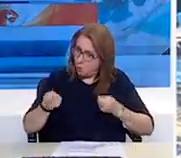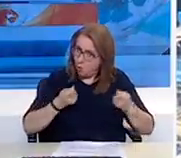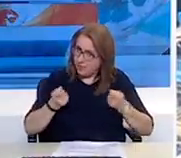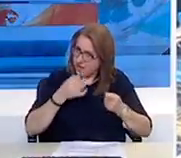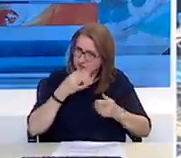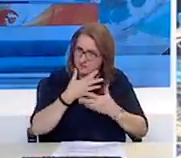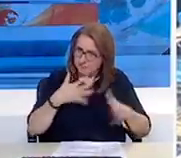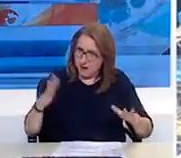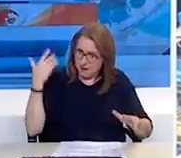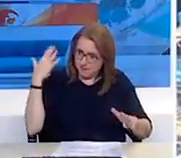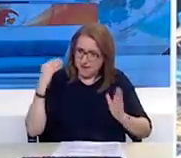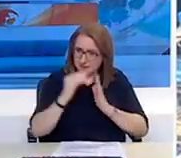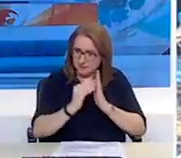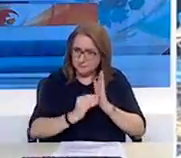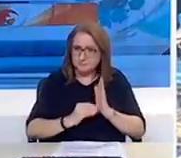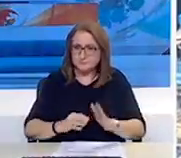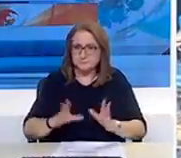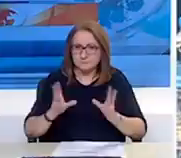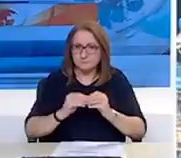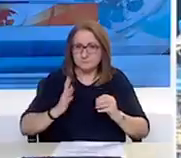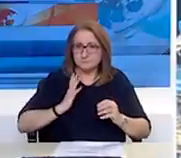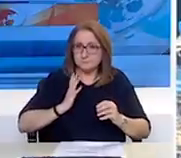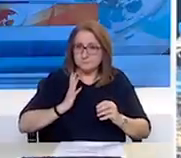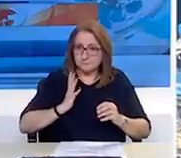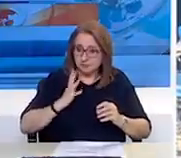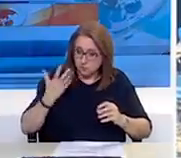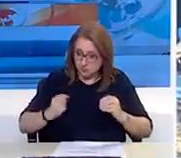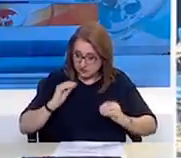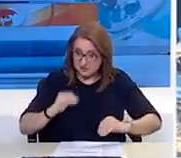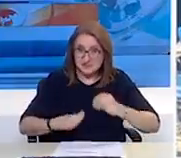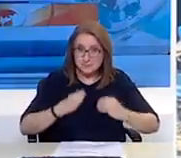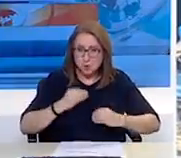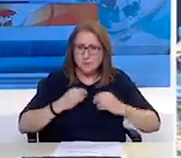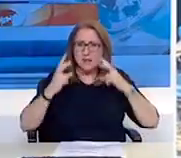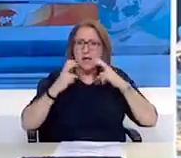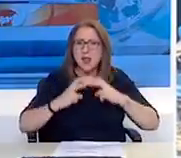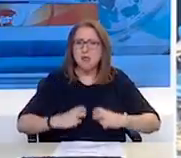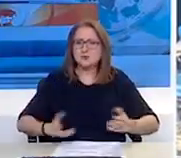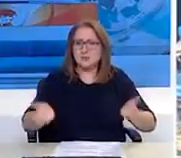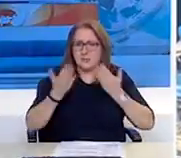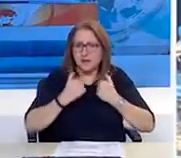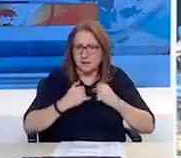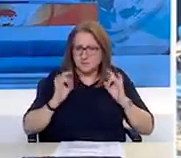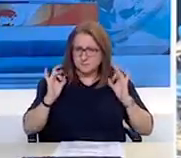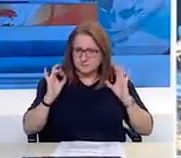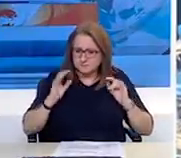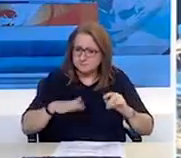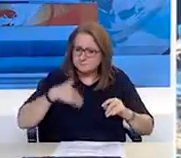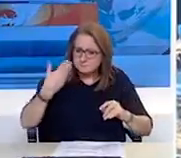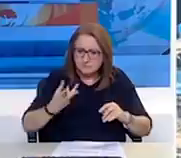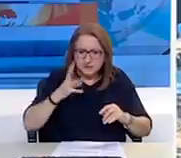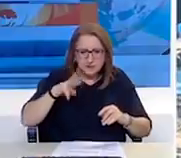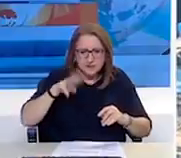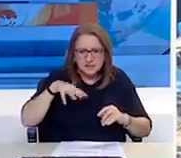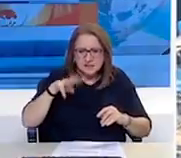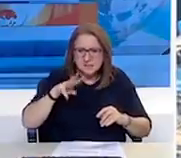οι οποίες αφορούσαν ανθρώπους οι οποίοι είχαν συμπτώματα, δεν είχαν ελεγχθεί και λέγανε ότι 3 μέρες μετά την πάροδο των συμπτωμάτων, χωρίς την παρουσία βήχα